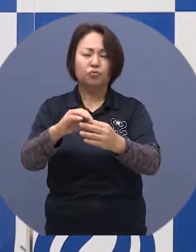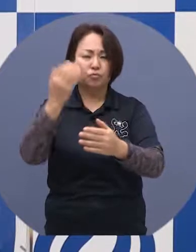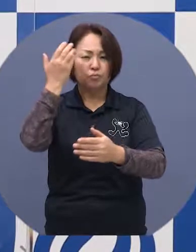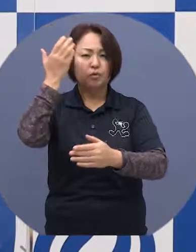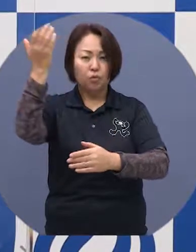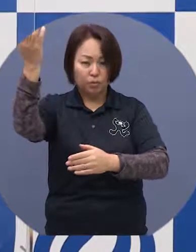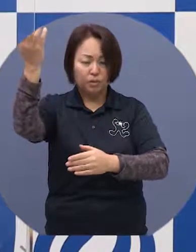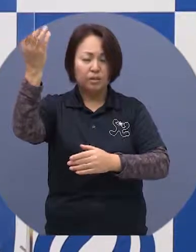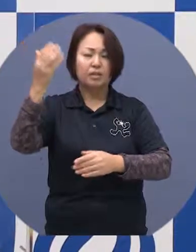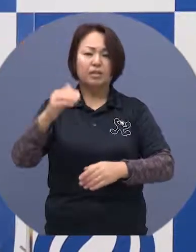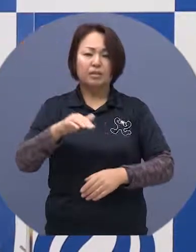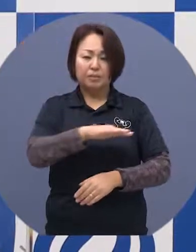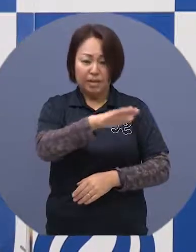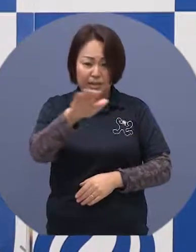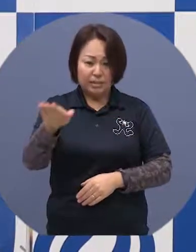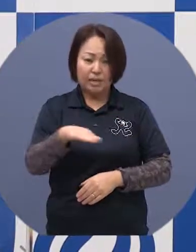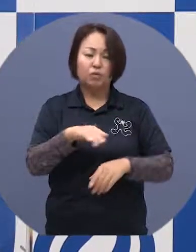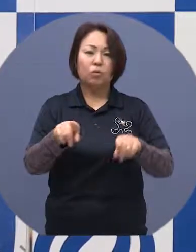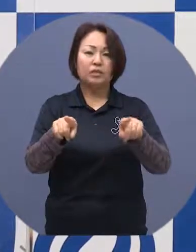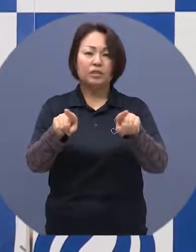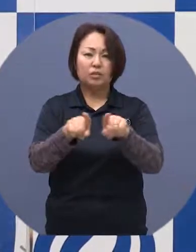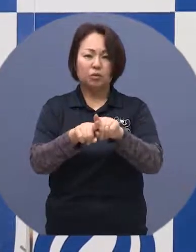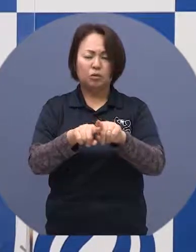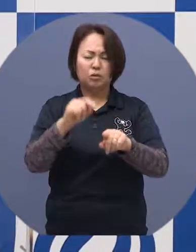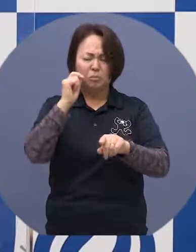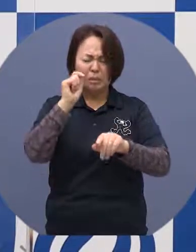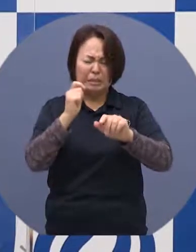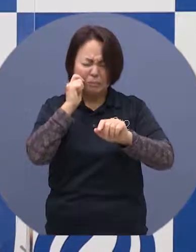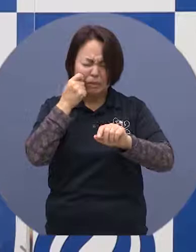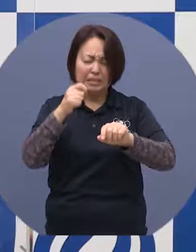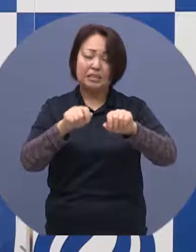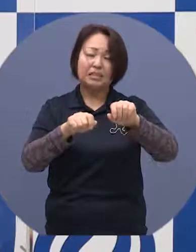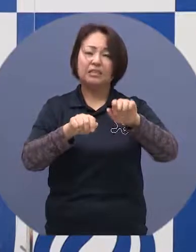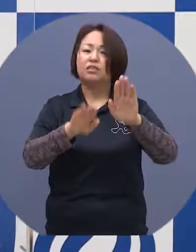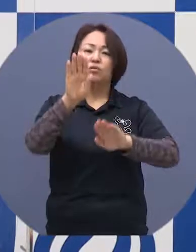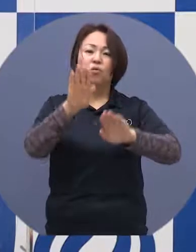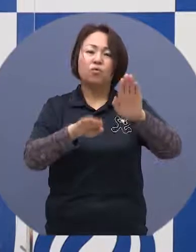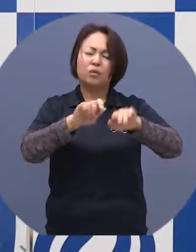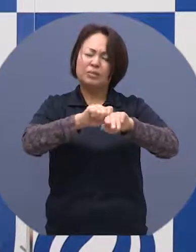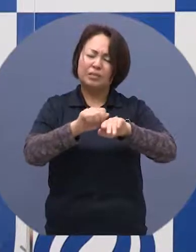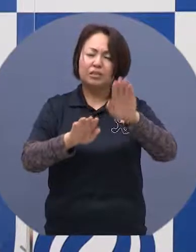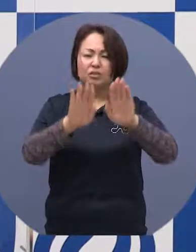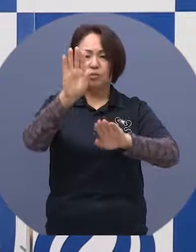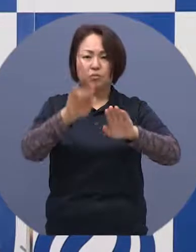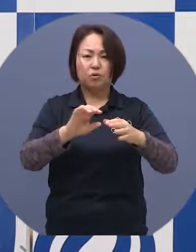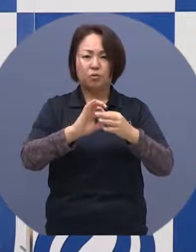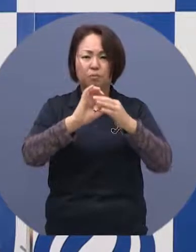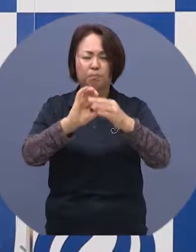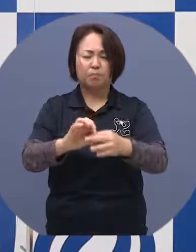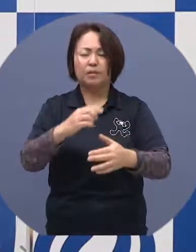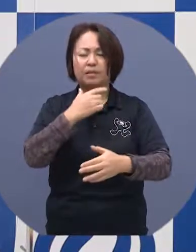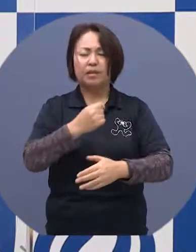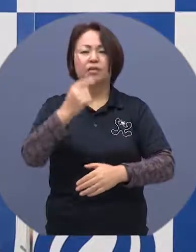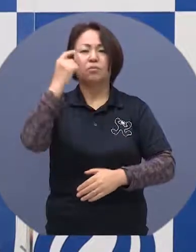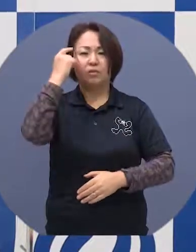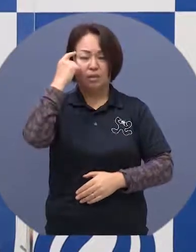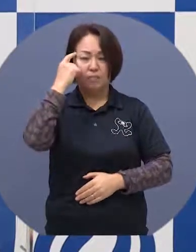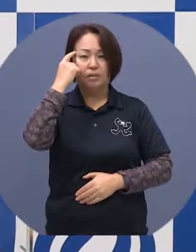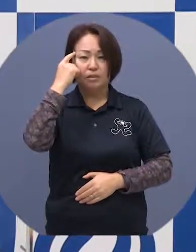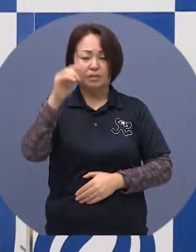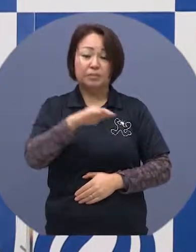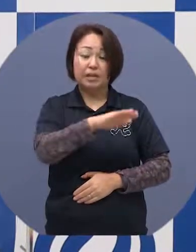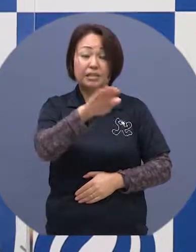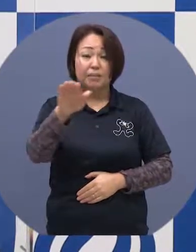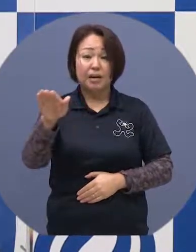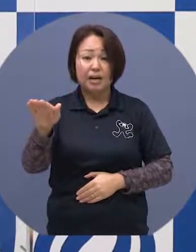も市民一丸となってこの難局を乗り越えるべくあらゆる手段を講じてまいる所存でございますのでまたの市民の皆さま